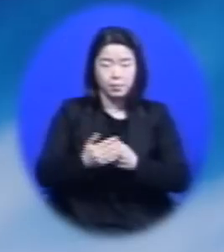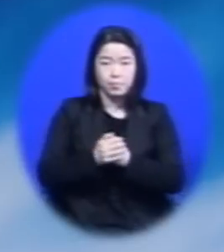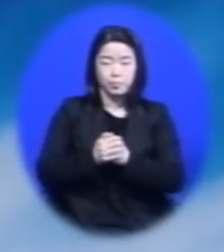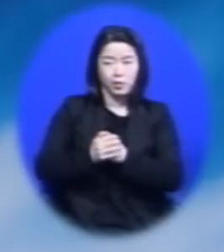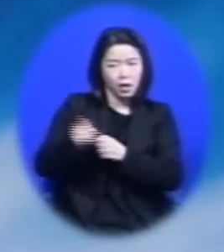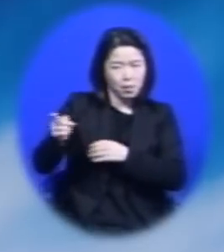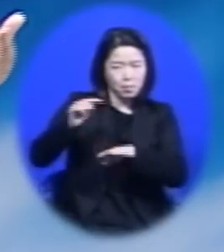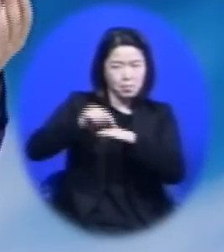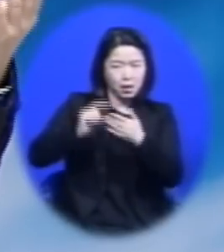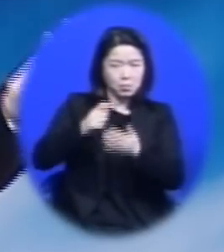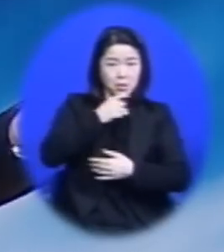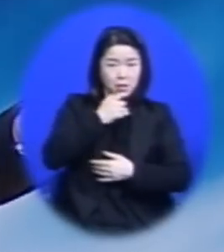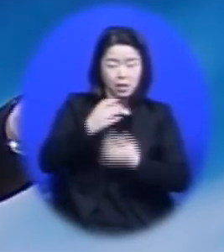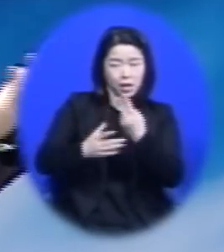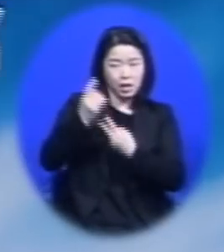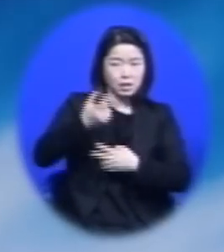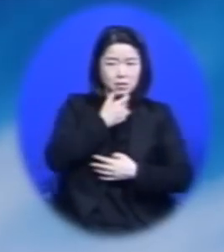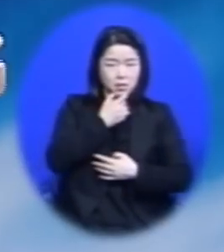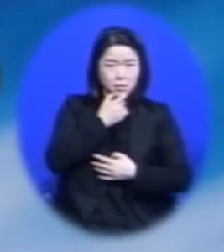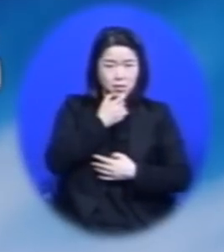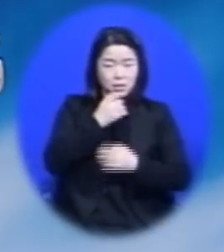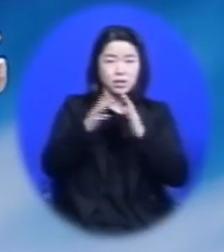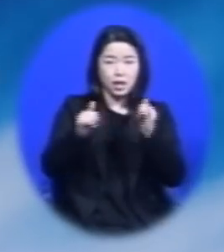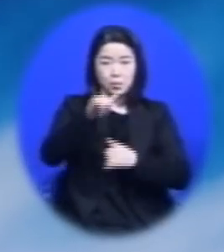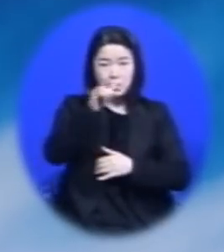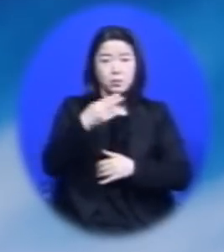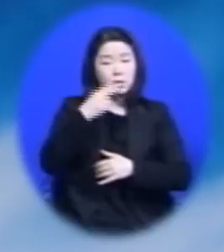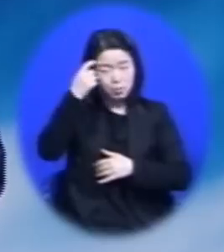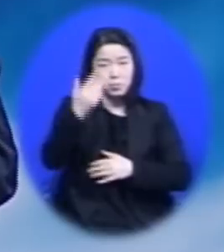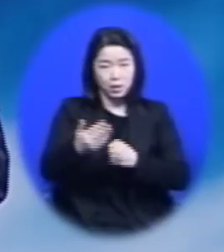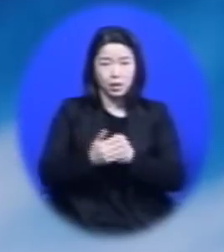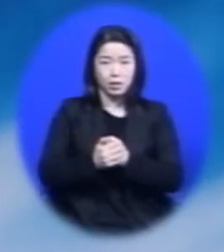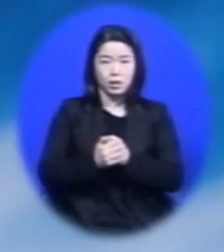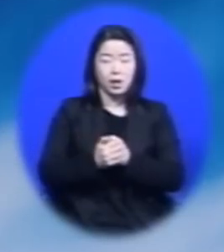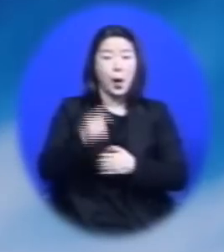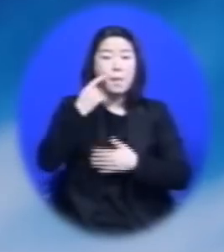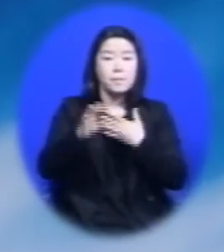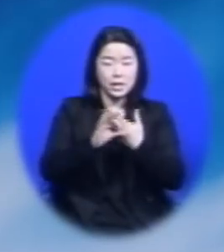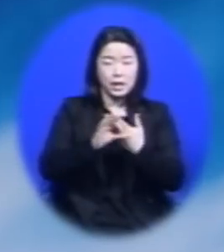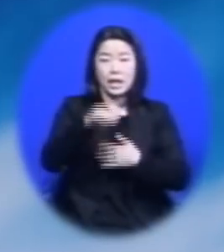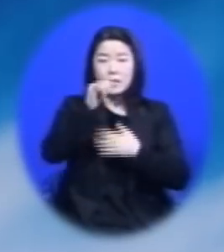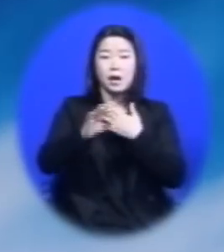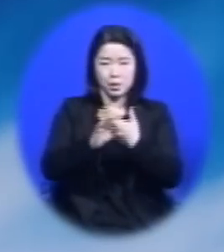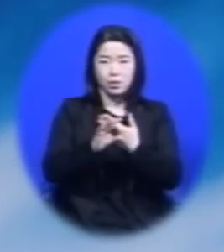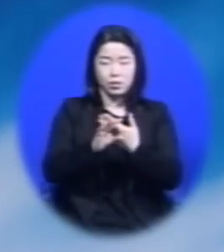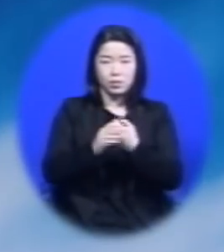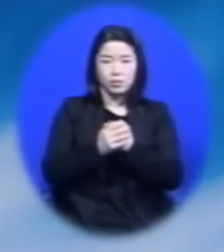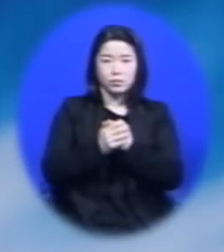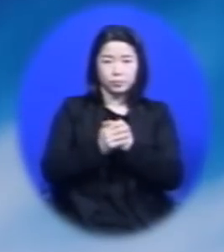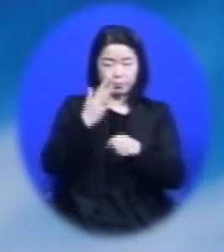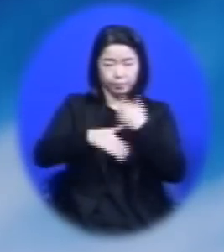드는 사람 하나되고 싶지 않은 사람 혹시 없습니까 만약에 그렇다면